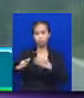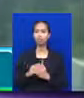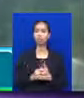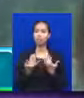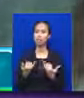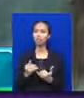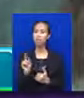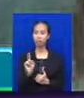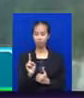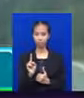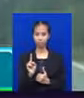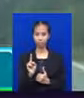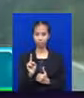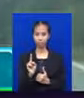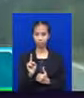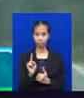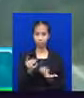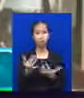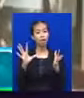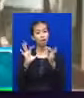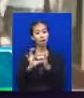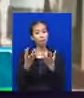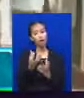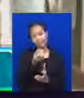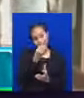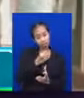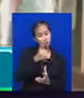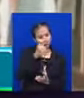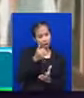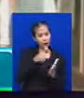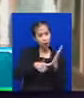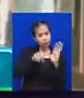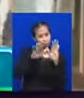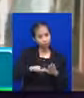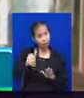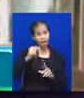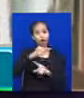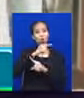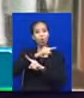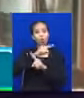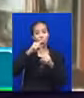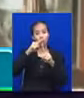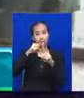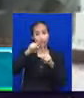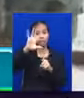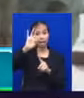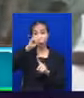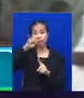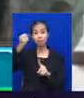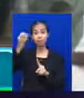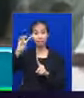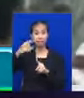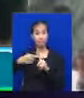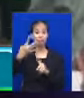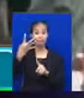ที่บริโภคด้วยแล้วก็ท่องเที่ยวด้วยก็คือช่วงวันที่9ถึงวันที่17นี้นะครับ